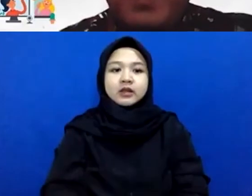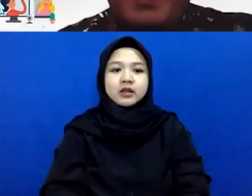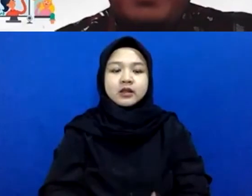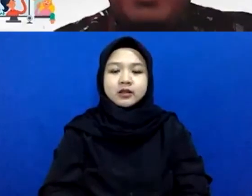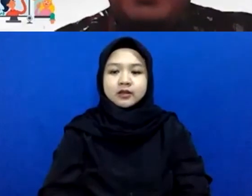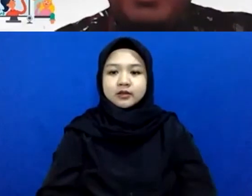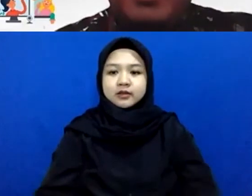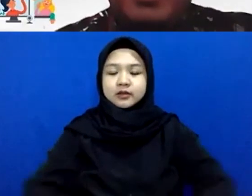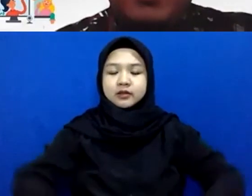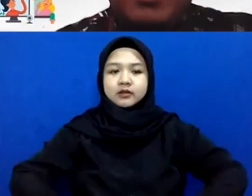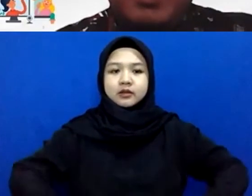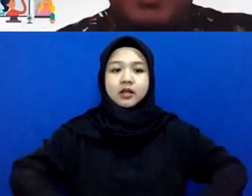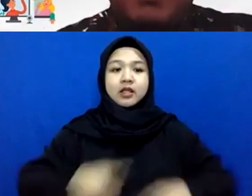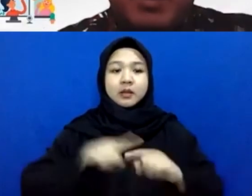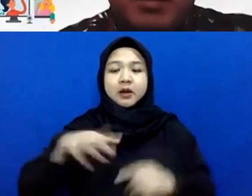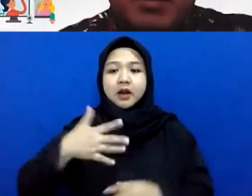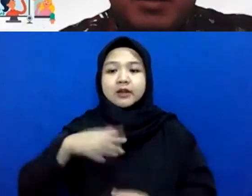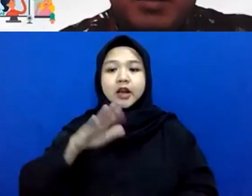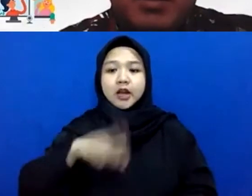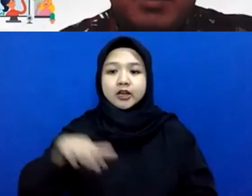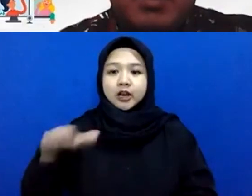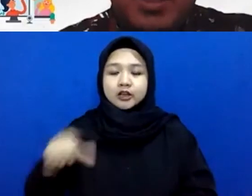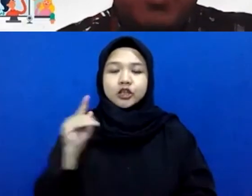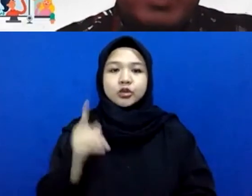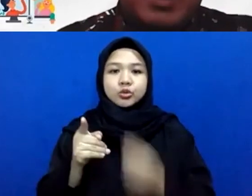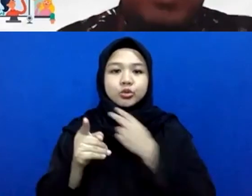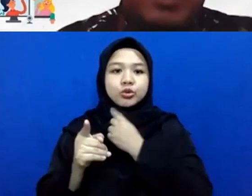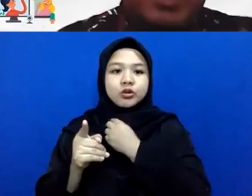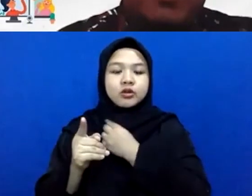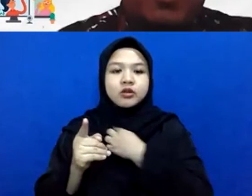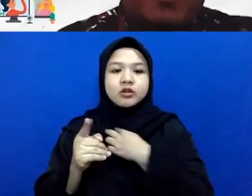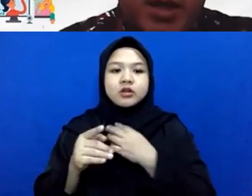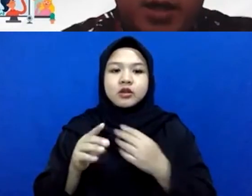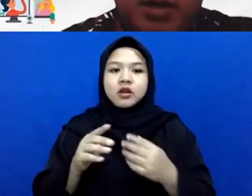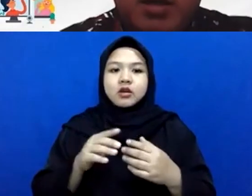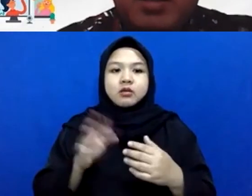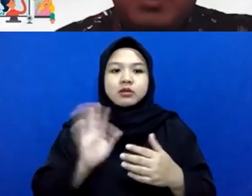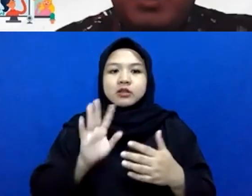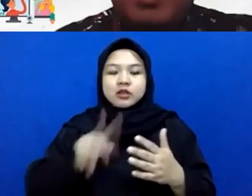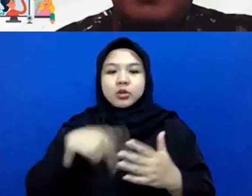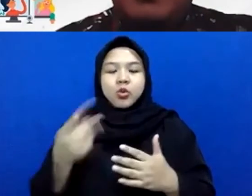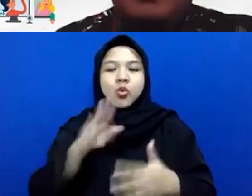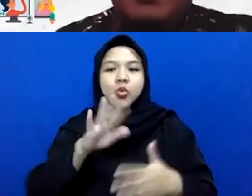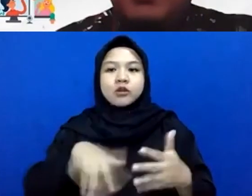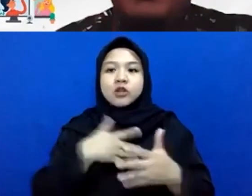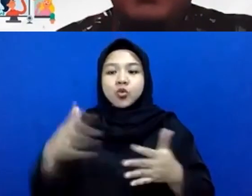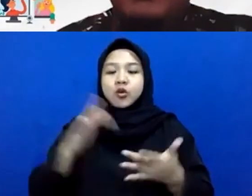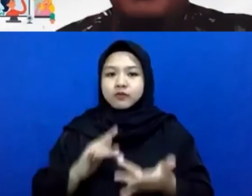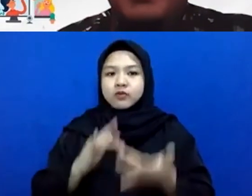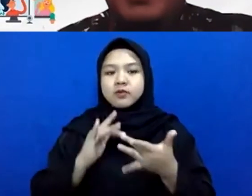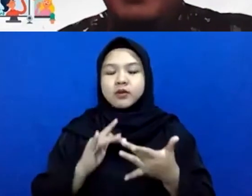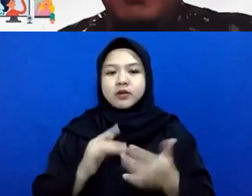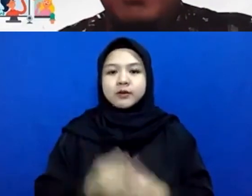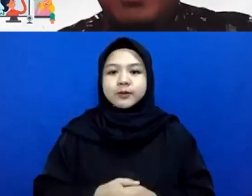jarang adik-adik itu yang memang di luar jadwal yang formal. Nah, itu